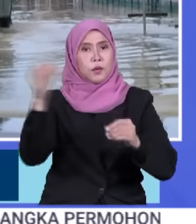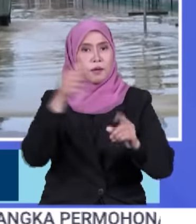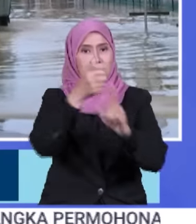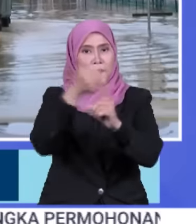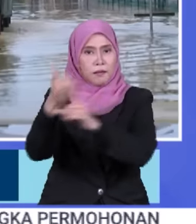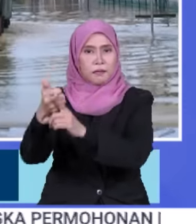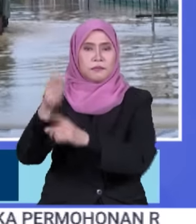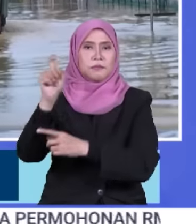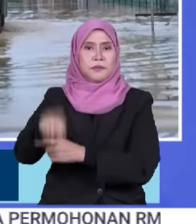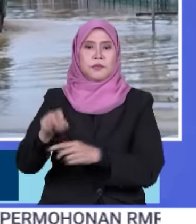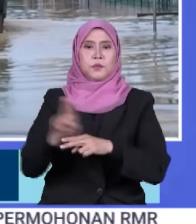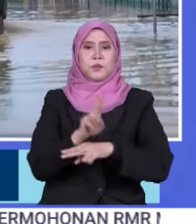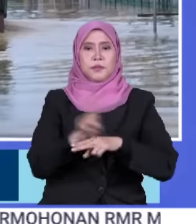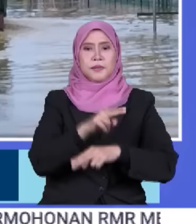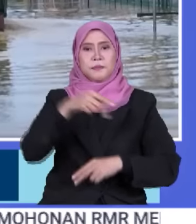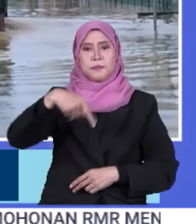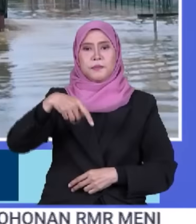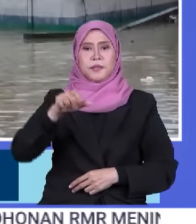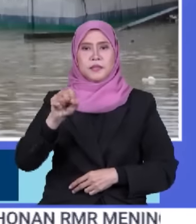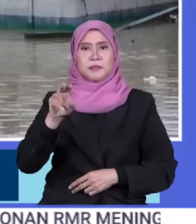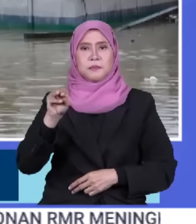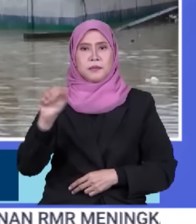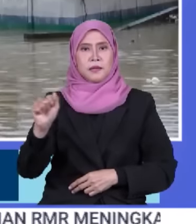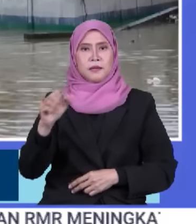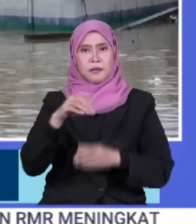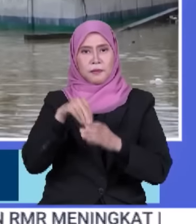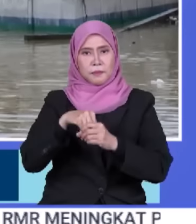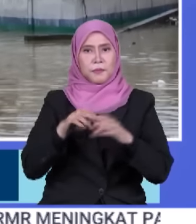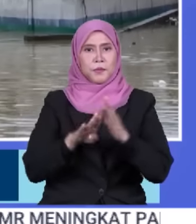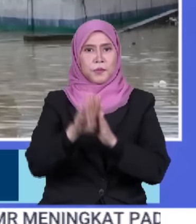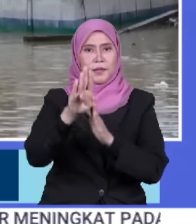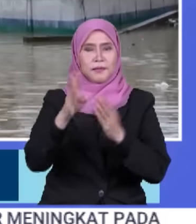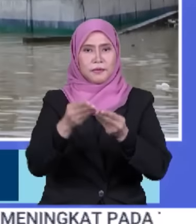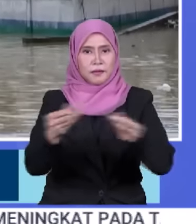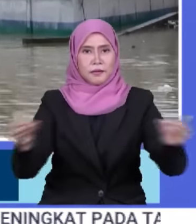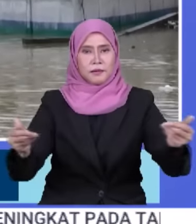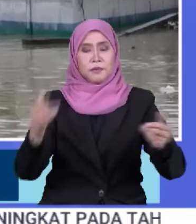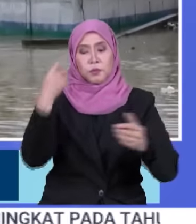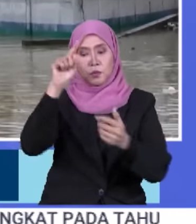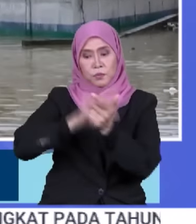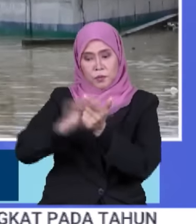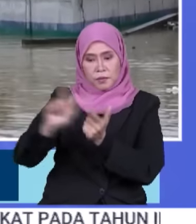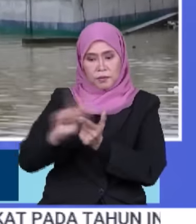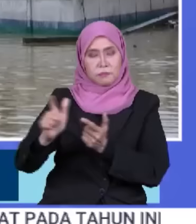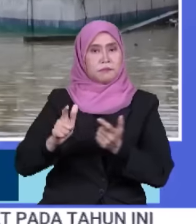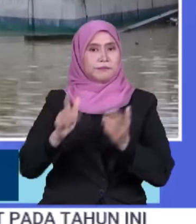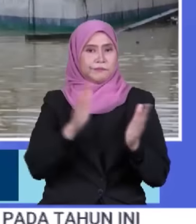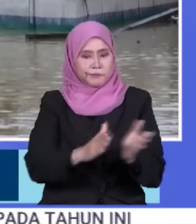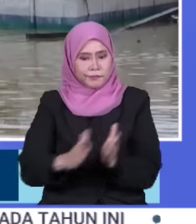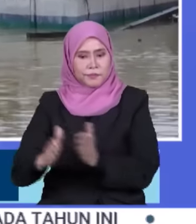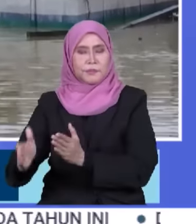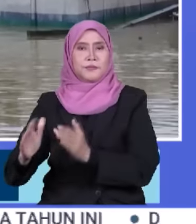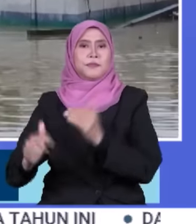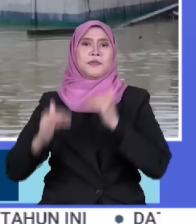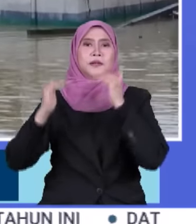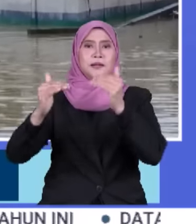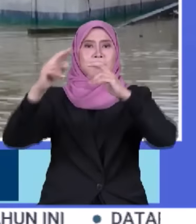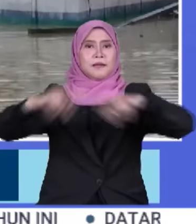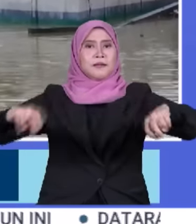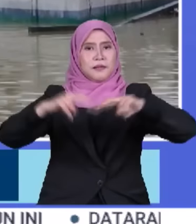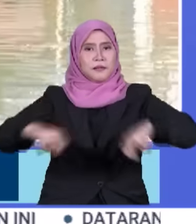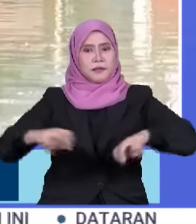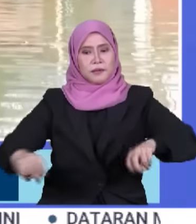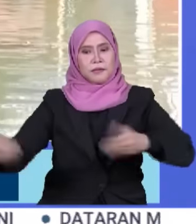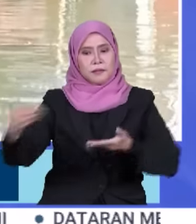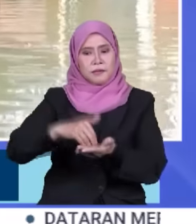arahan pemakaian PISMA di dalam proses pembangunan tanah, terutama dalam proses kelulusan kebenaran merancang dan di peringkat kajian